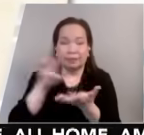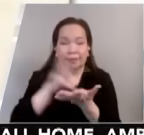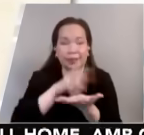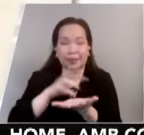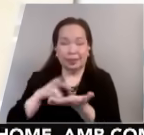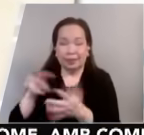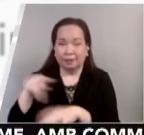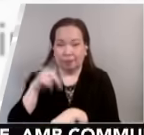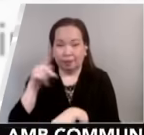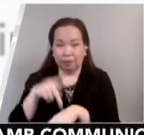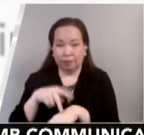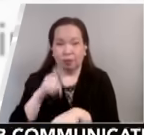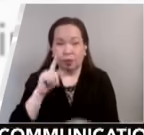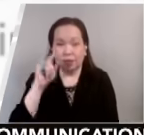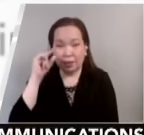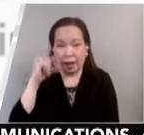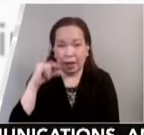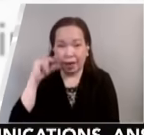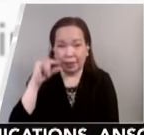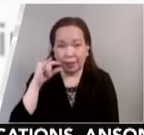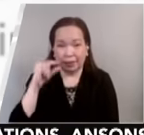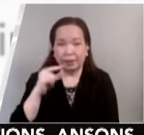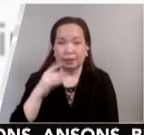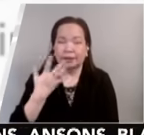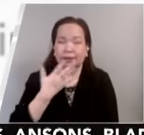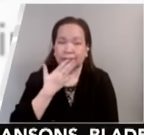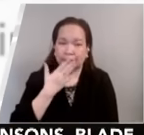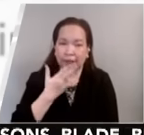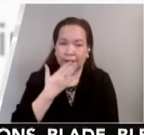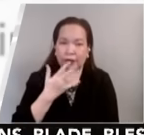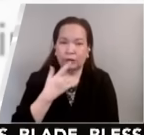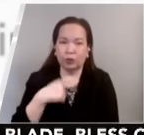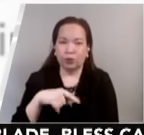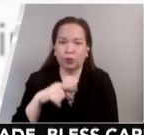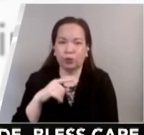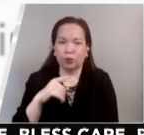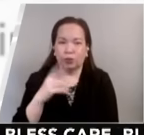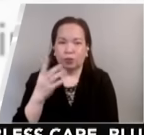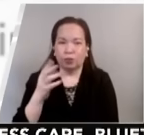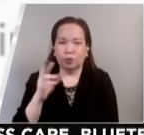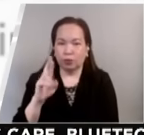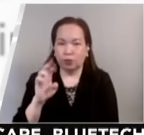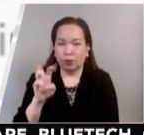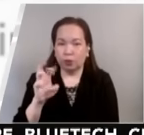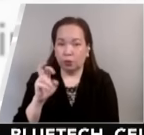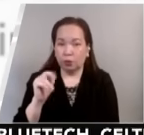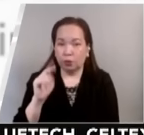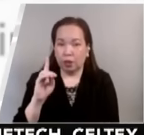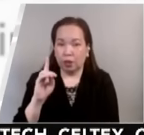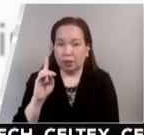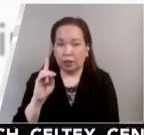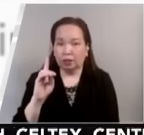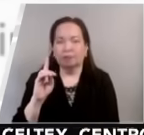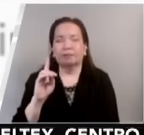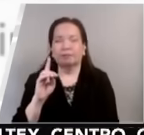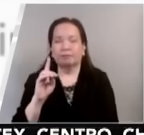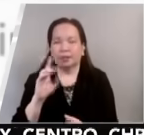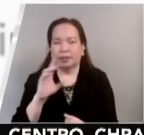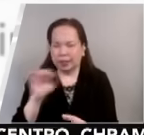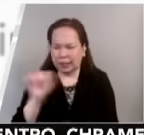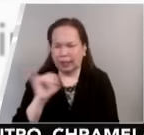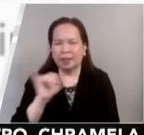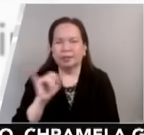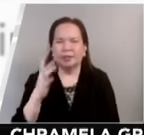Instagram post nagpaabot din ang pagbati si kapuso Prime time King at Rewind star Dingdong Dante sa mga tao sa likod ng Firefly